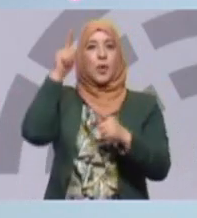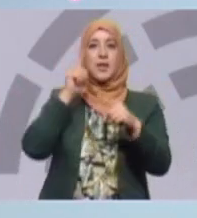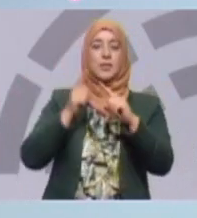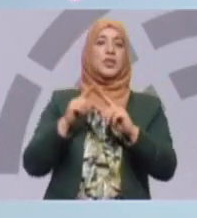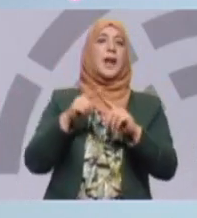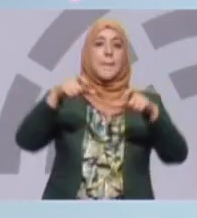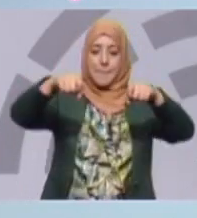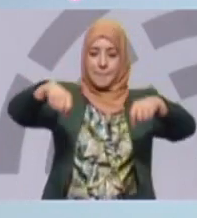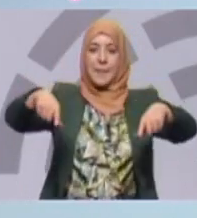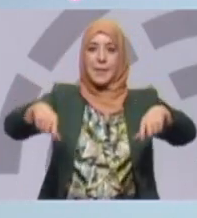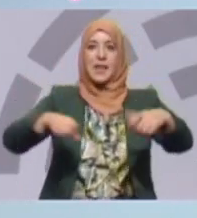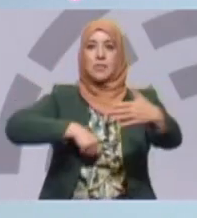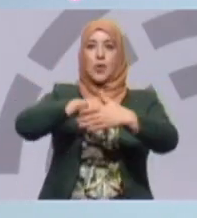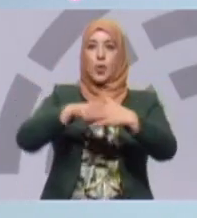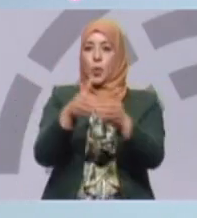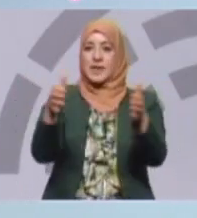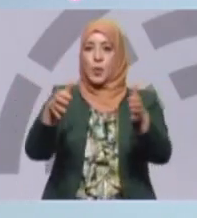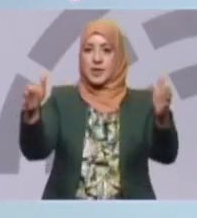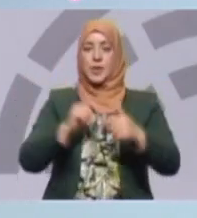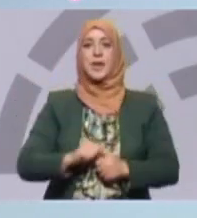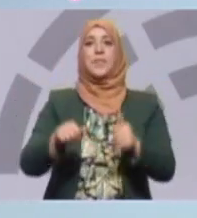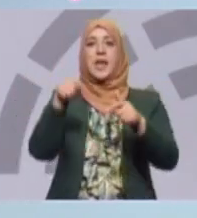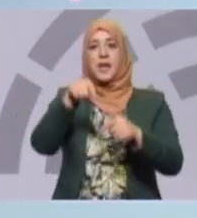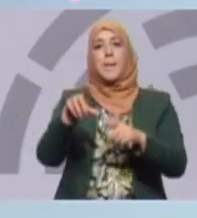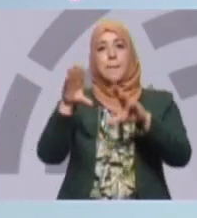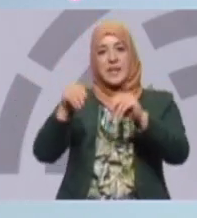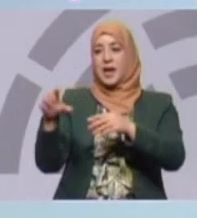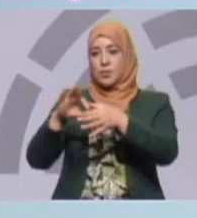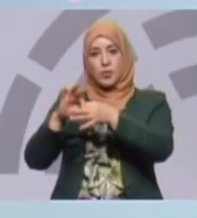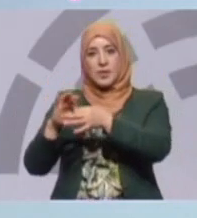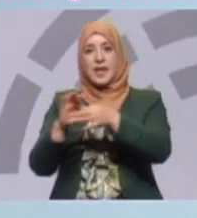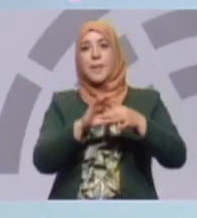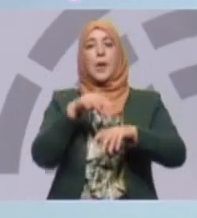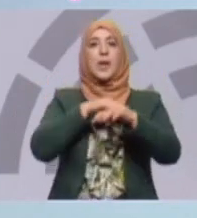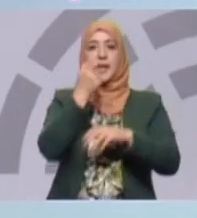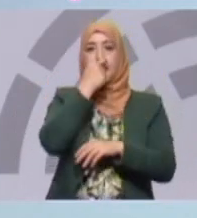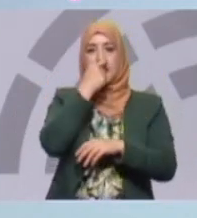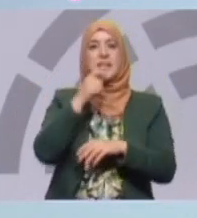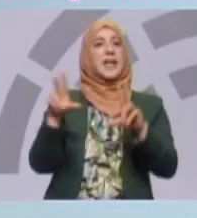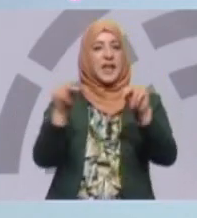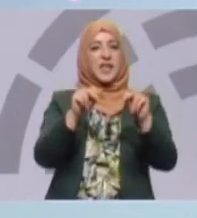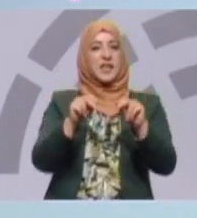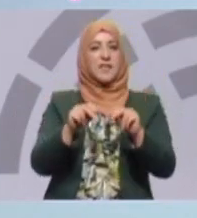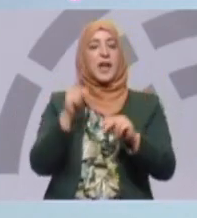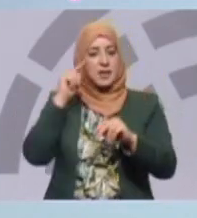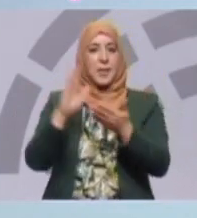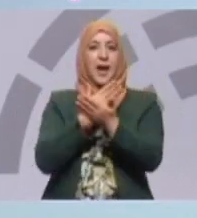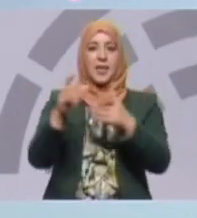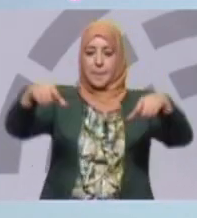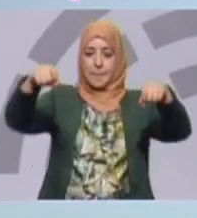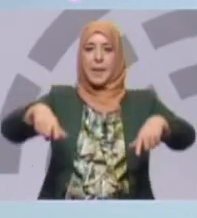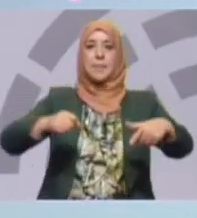توسيعه الملعب البلدي والمنطقه الصناعيه بالنسبه لمدينه صياده كذلك اضافه الى بناء سيد البحري بها احداث ملعب بلدي